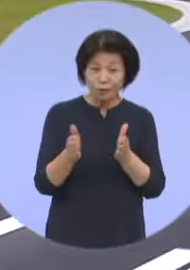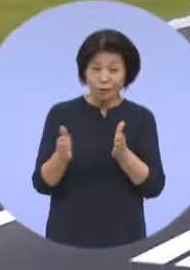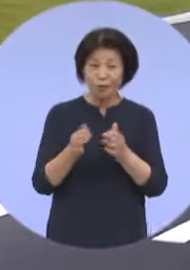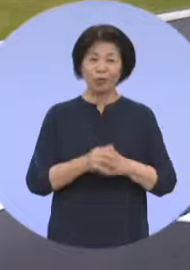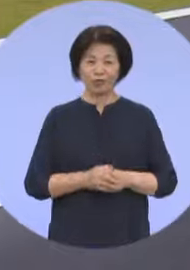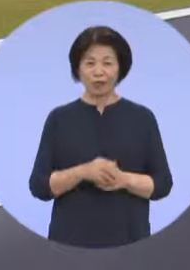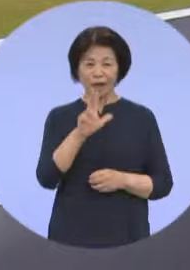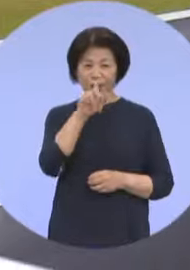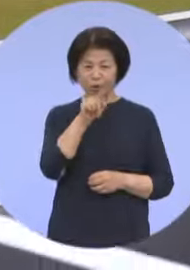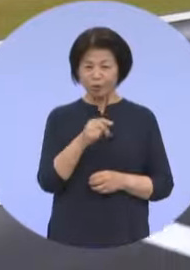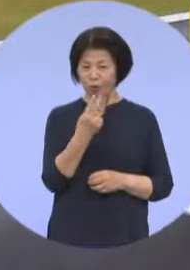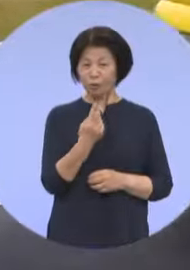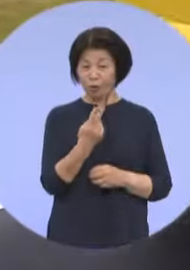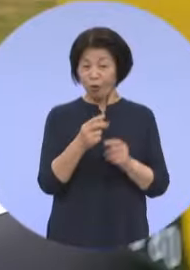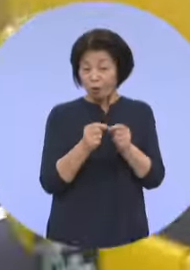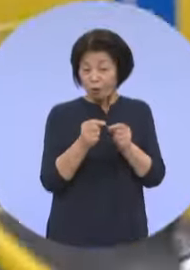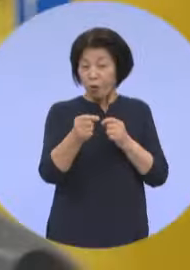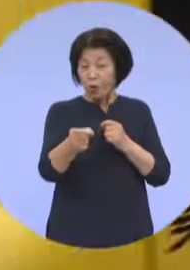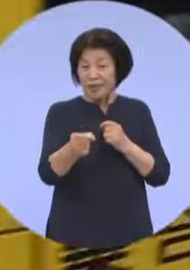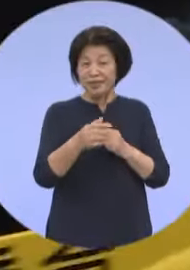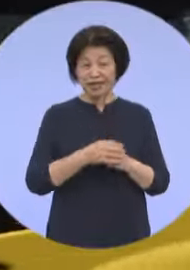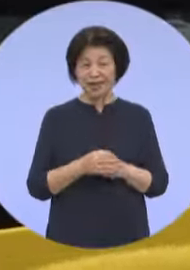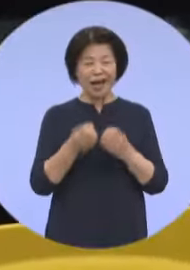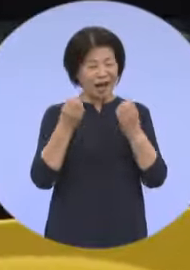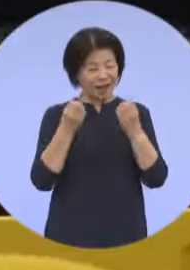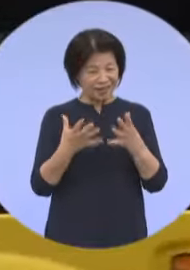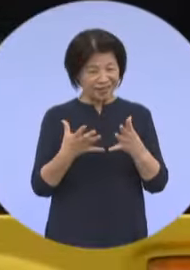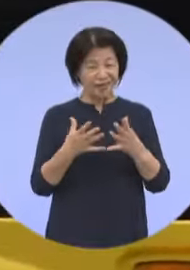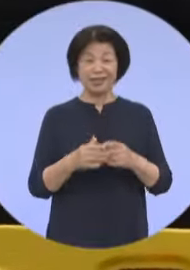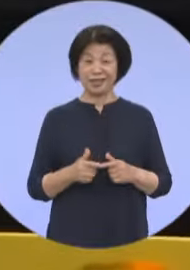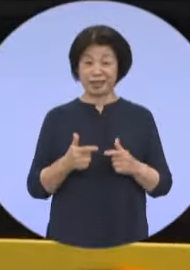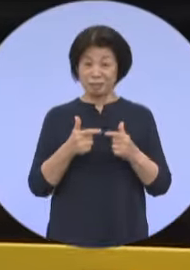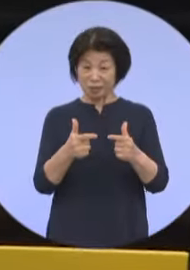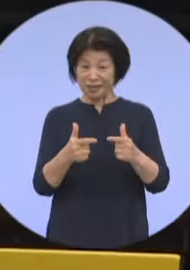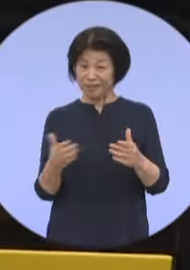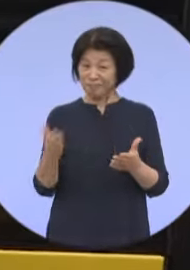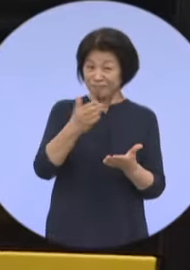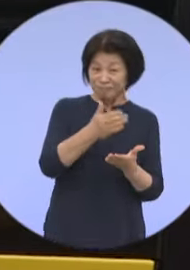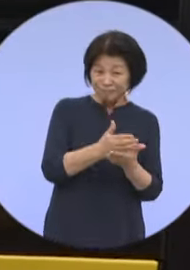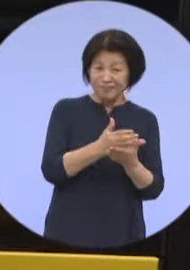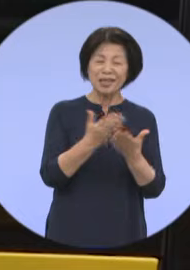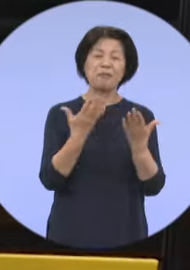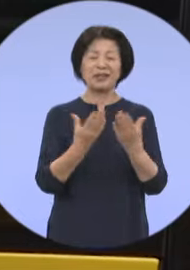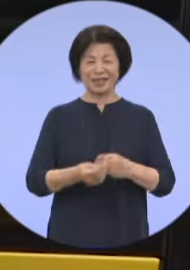伸、新しくバス停も新設され、乗り入れがスタートしました。